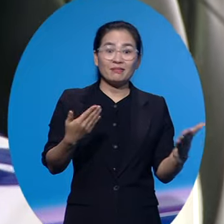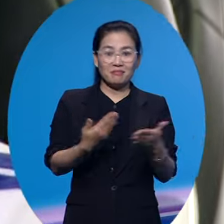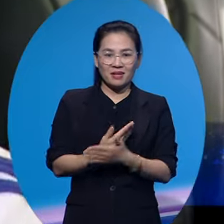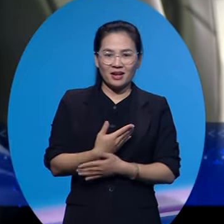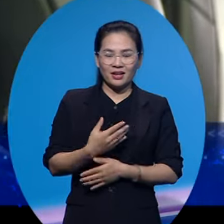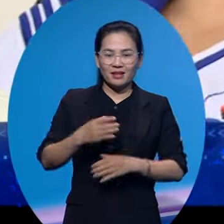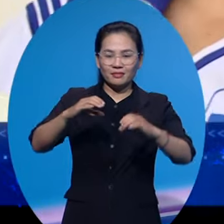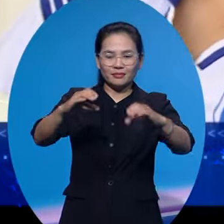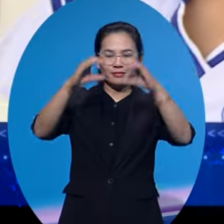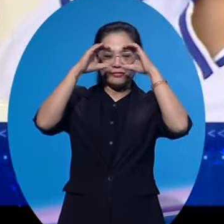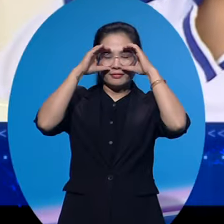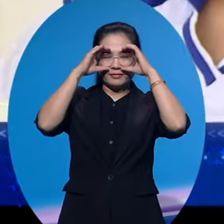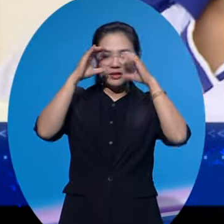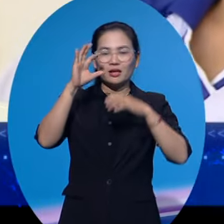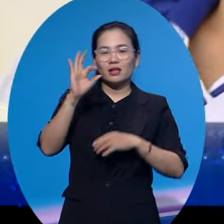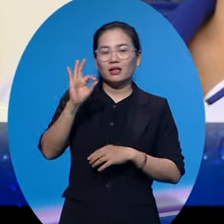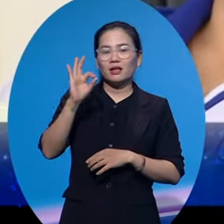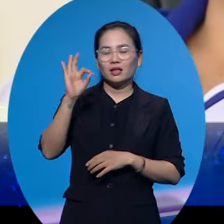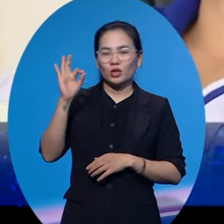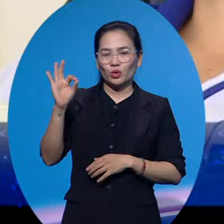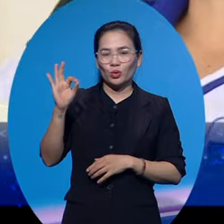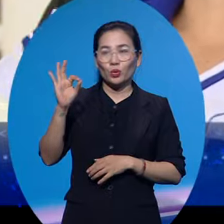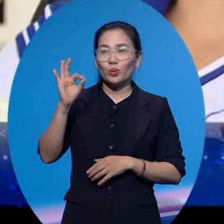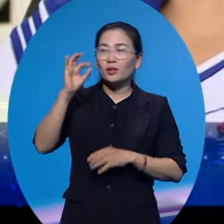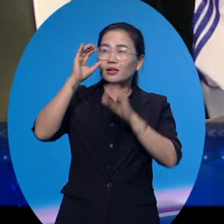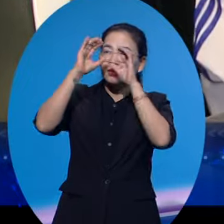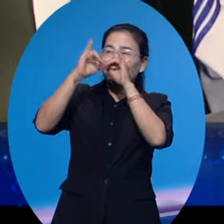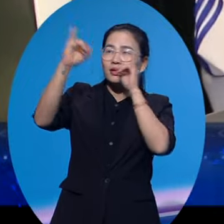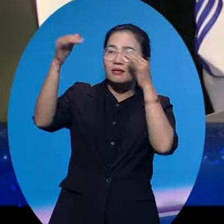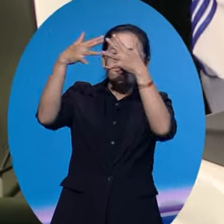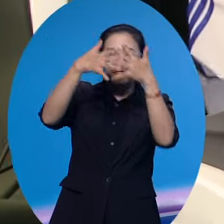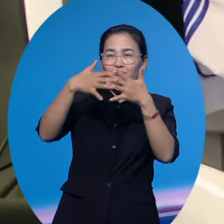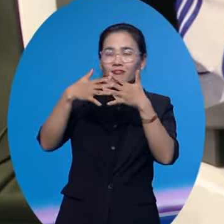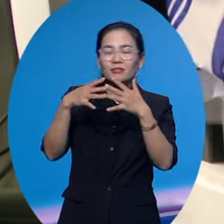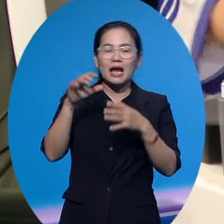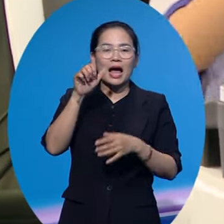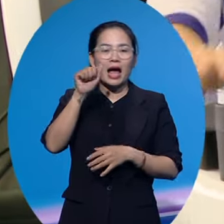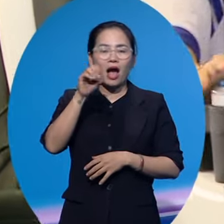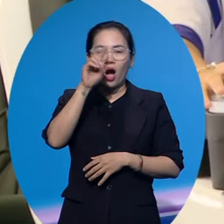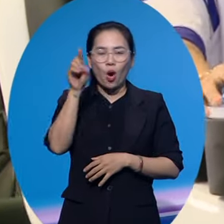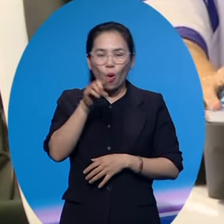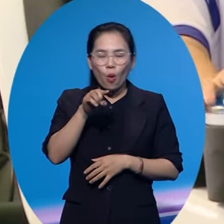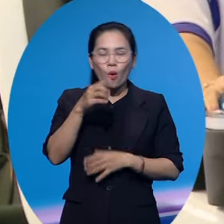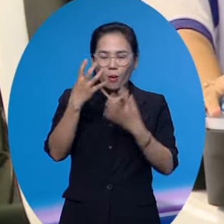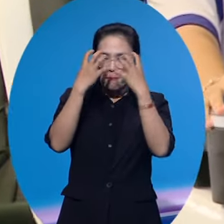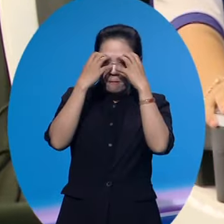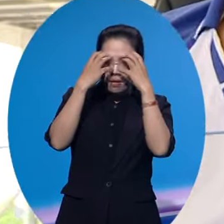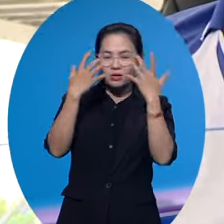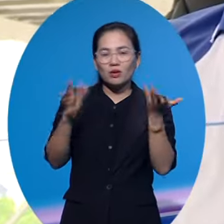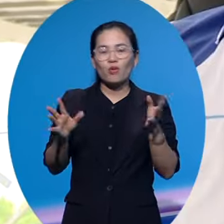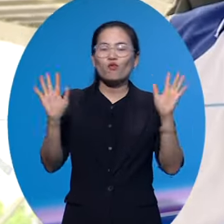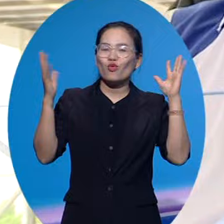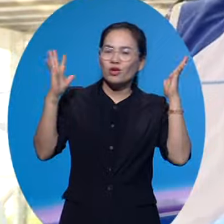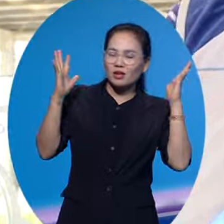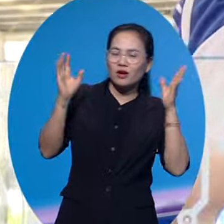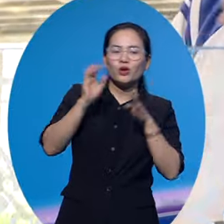thiên hà the nep giới thiệu mô hình game giải trí công nghệ thực tế ảo hiện đại khám phá vũ trụ huyền bí đáp ứng nhu cầu vui chơi